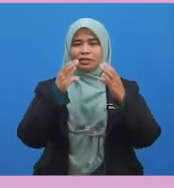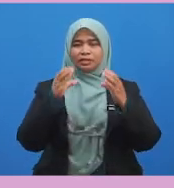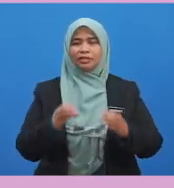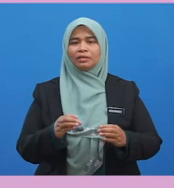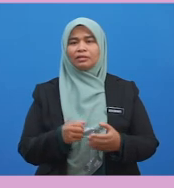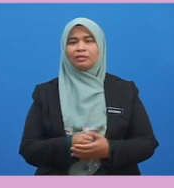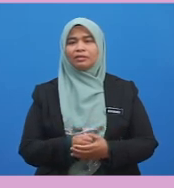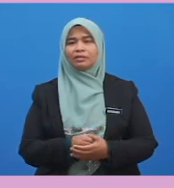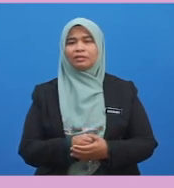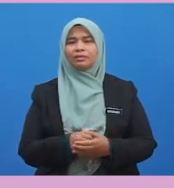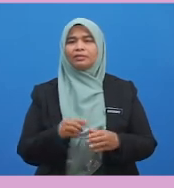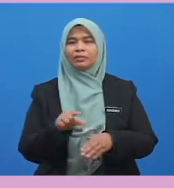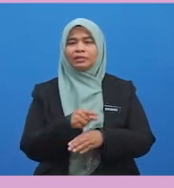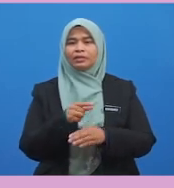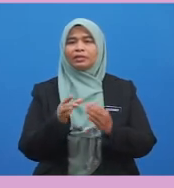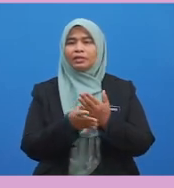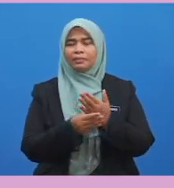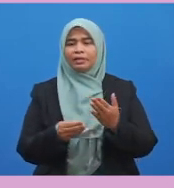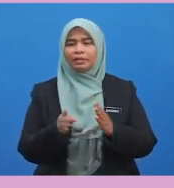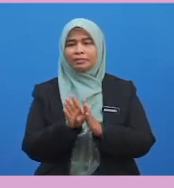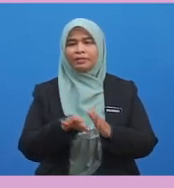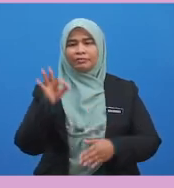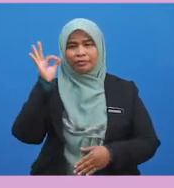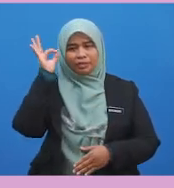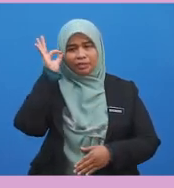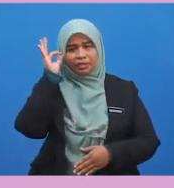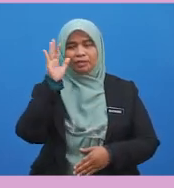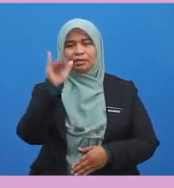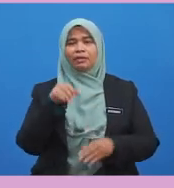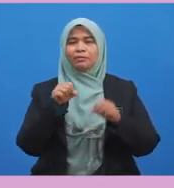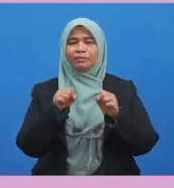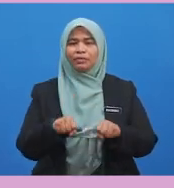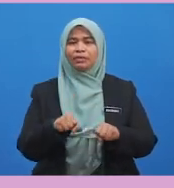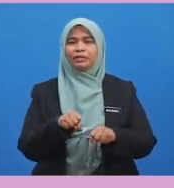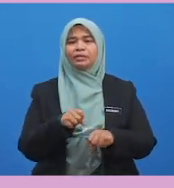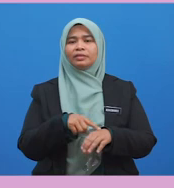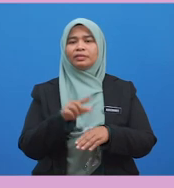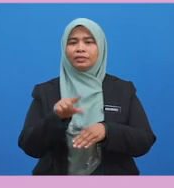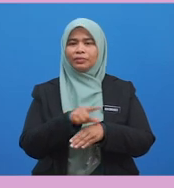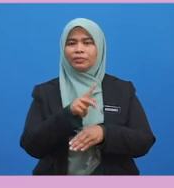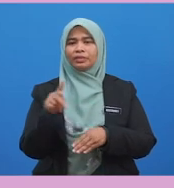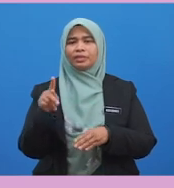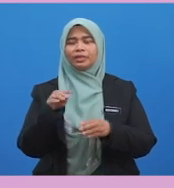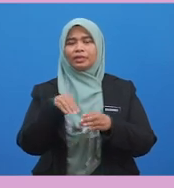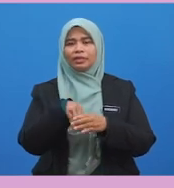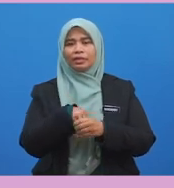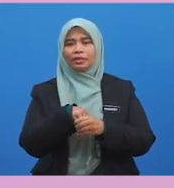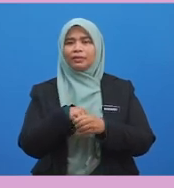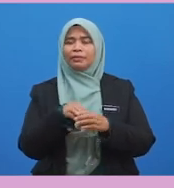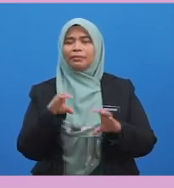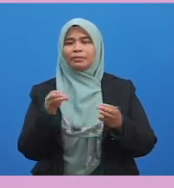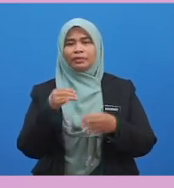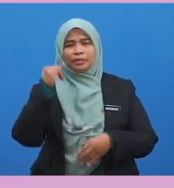cara mengaplikasikan kemahiran berfikir yang boleh digunakan